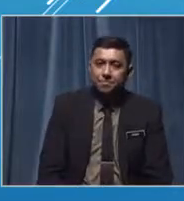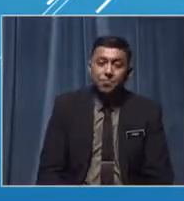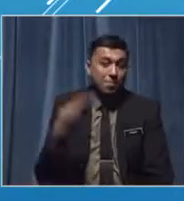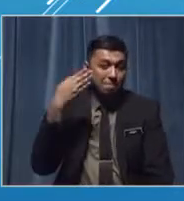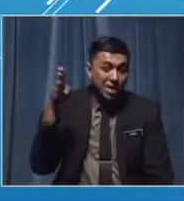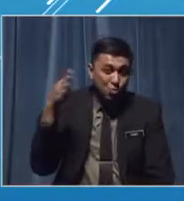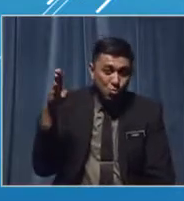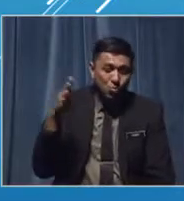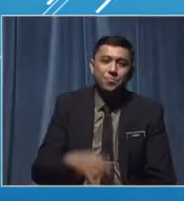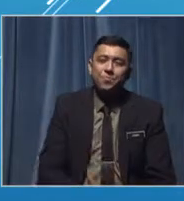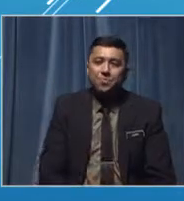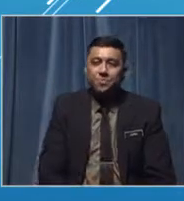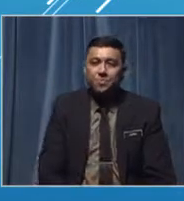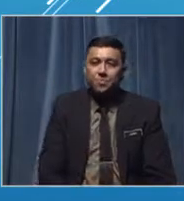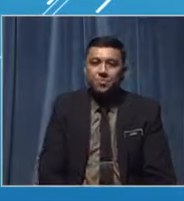biru,